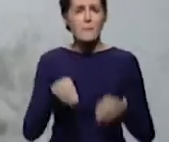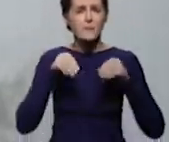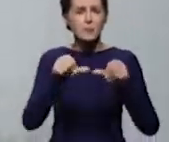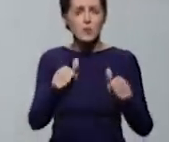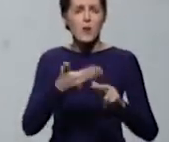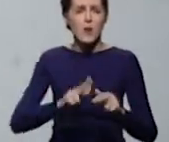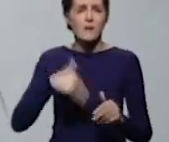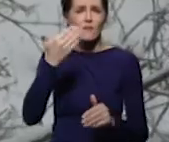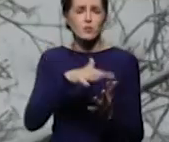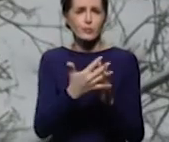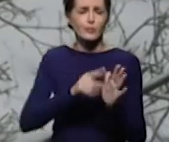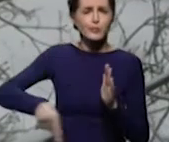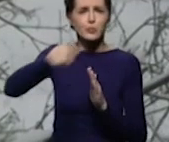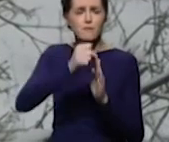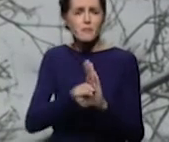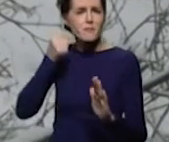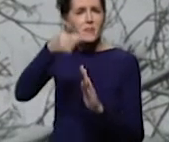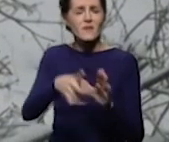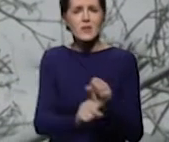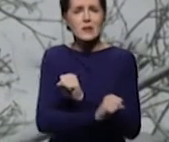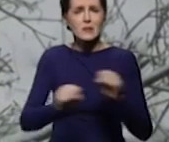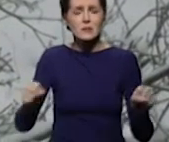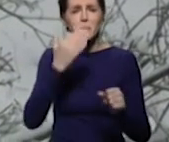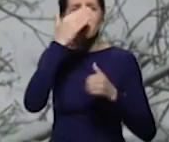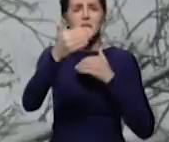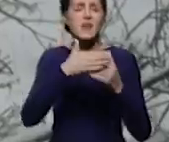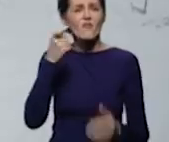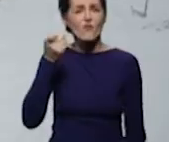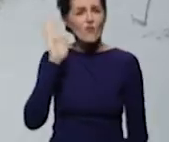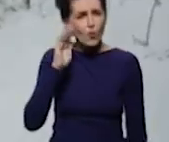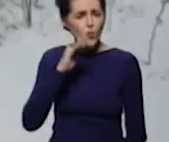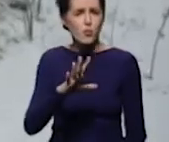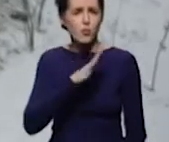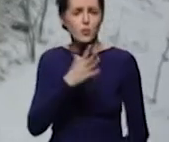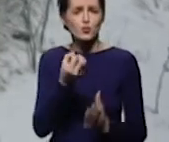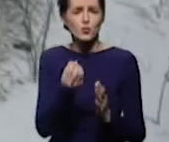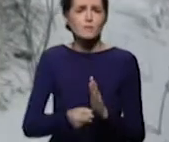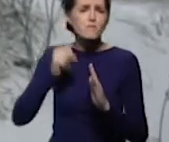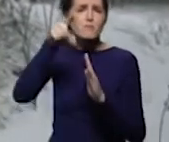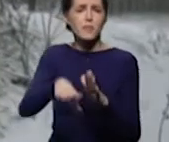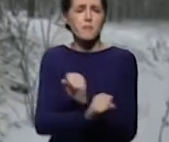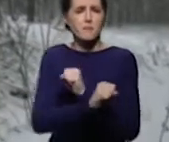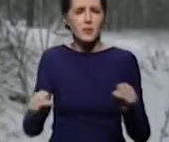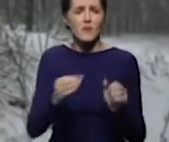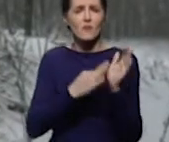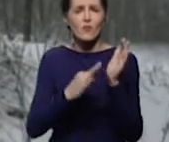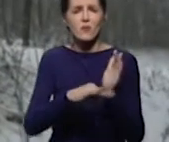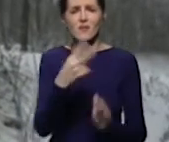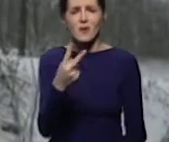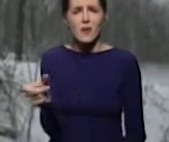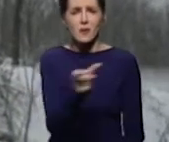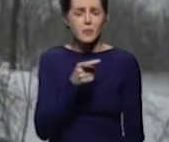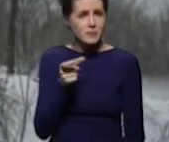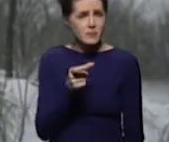цих населених пунктів полетіли гранати, а неподалік Водяного противник задіяв ще й міномети 82-го